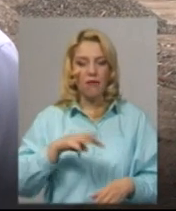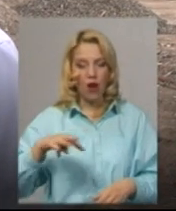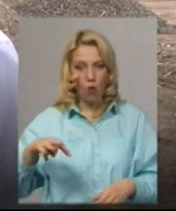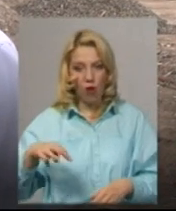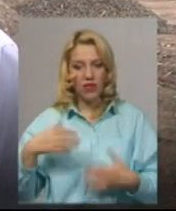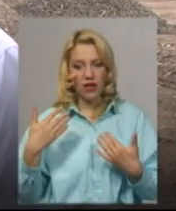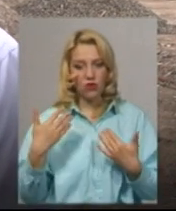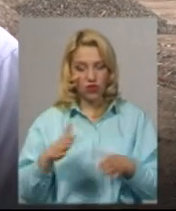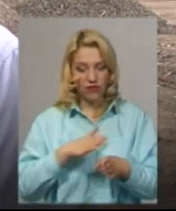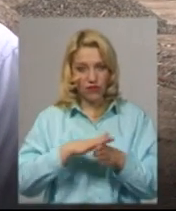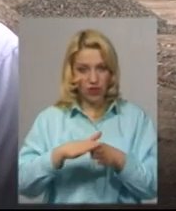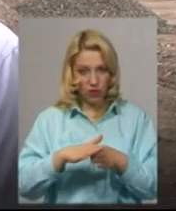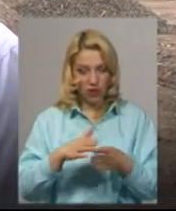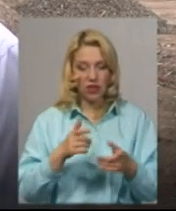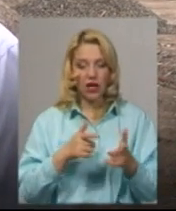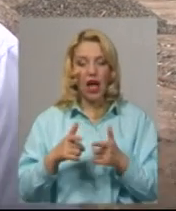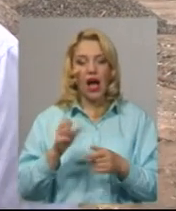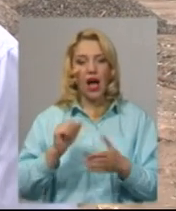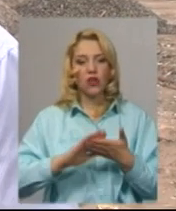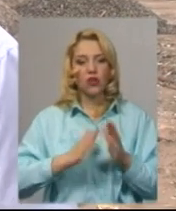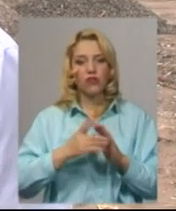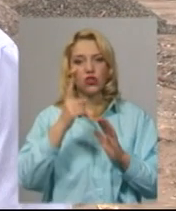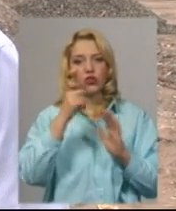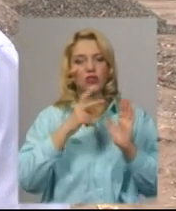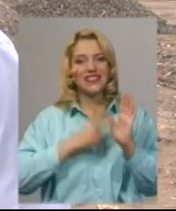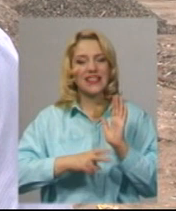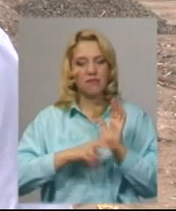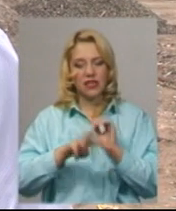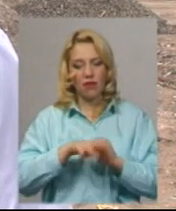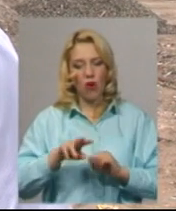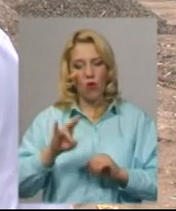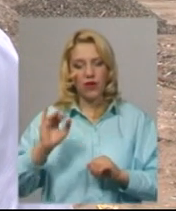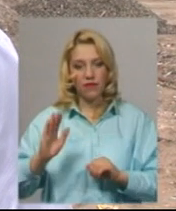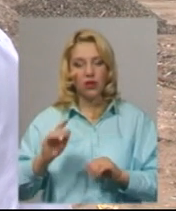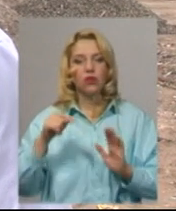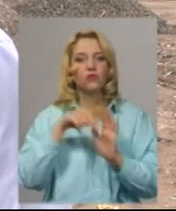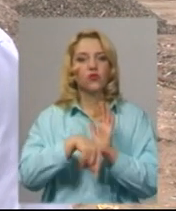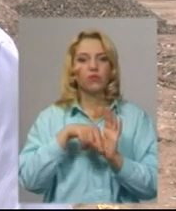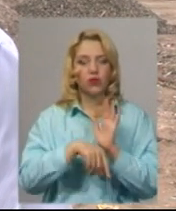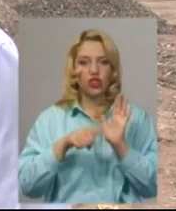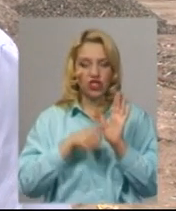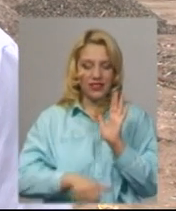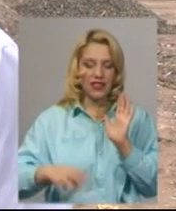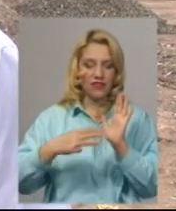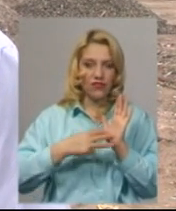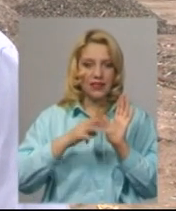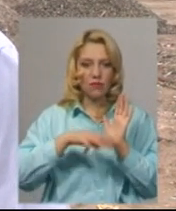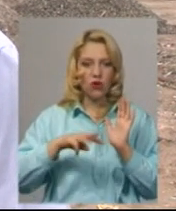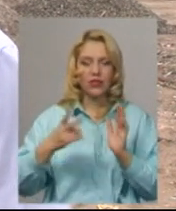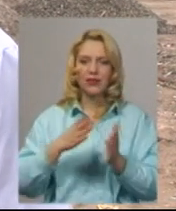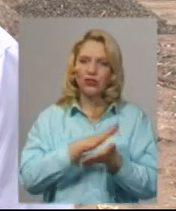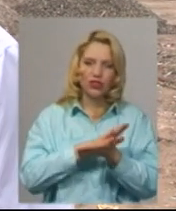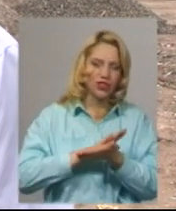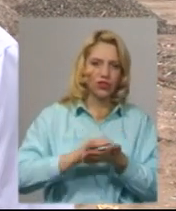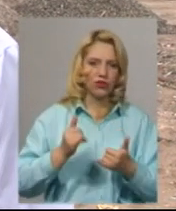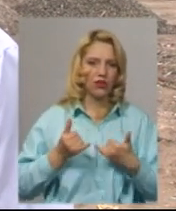а договір у нас підрядником – на 170 мільйонів. Тобто 68 мільйонів необхідно це чисто на будівельні